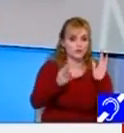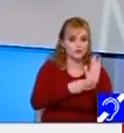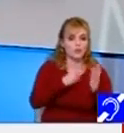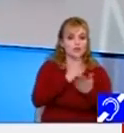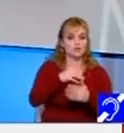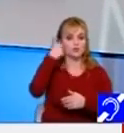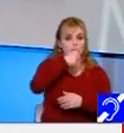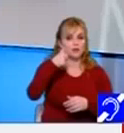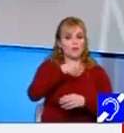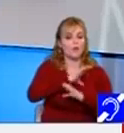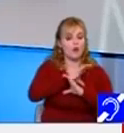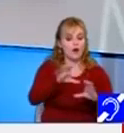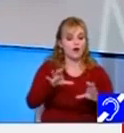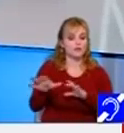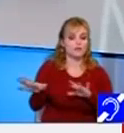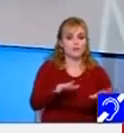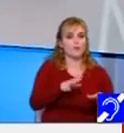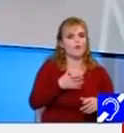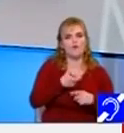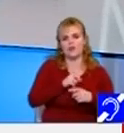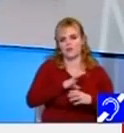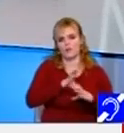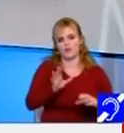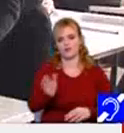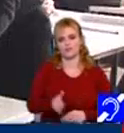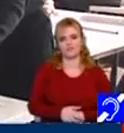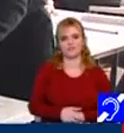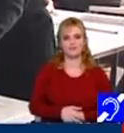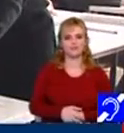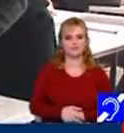unul bogat în evenimente importante pentru întreaga zonă.